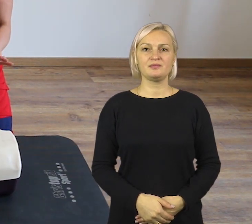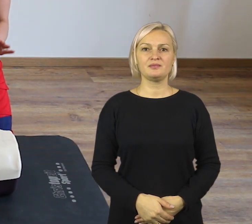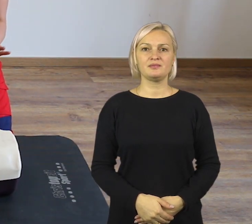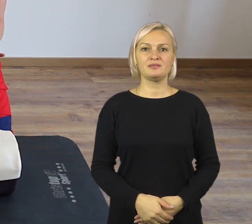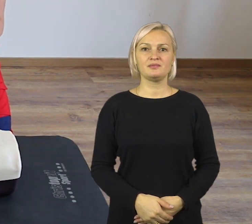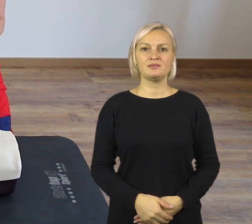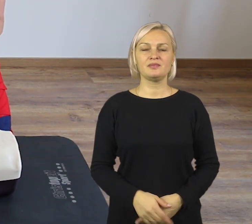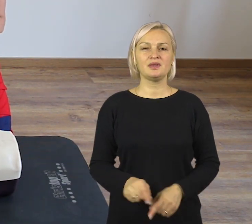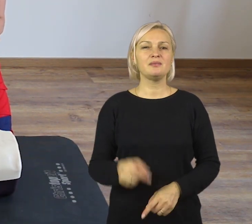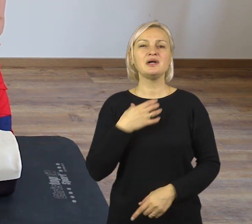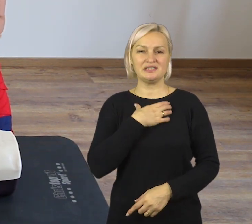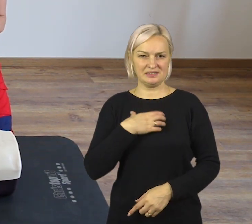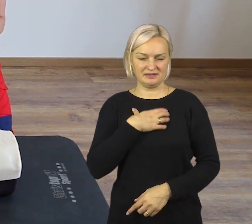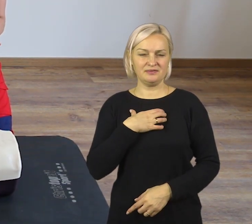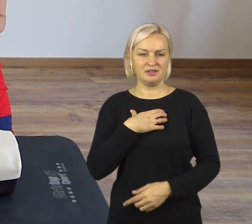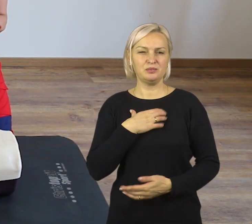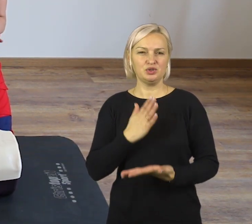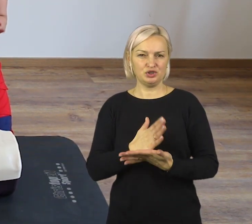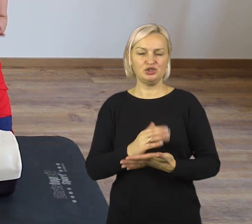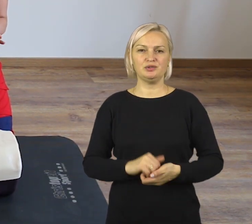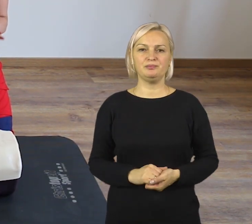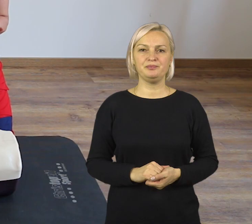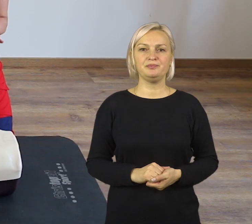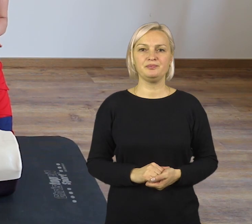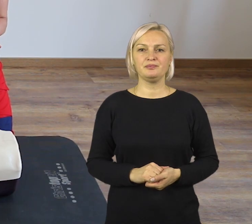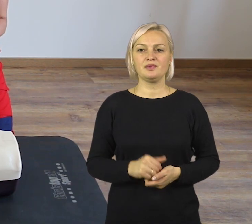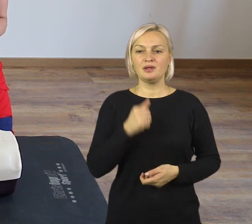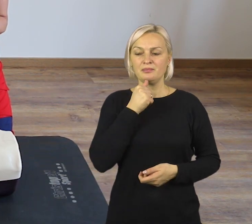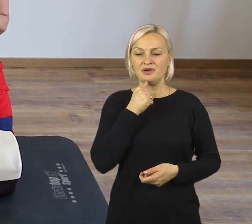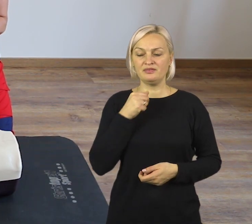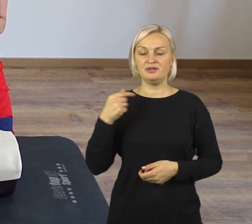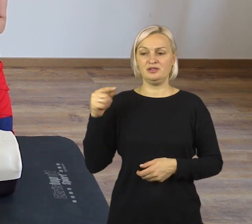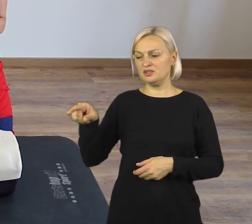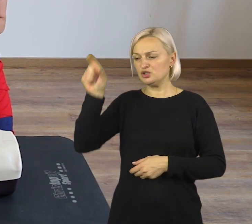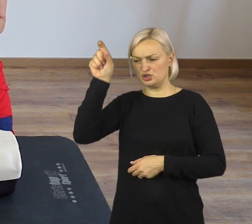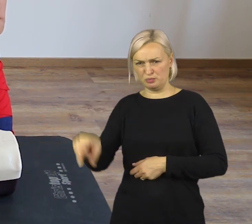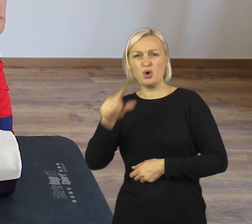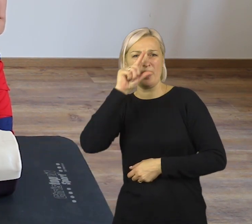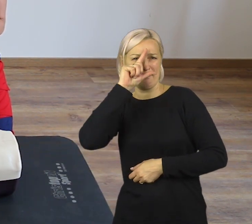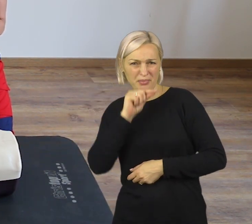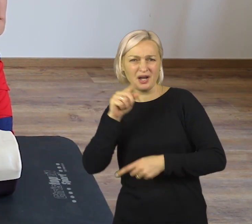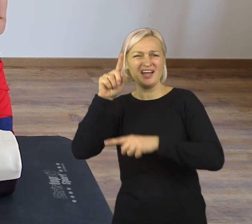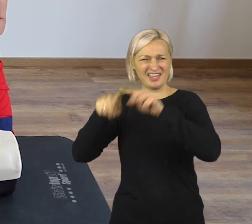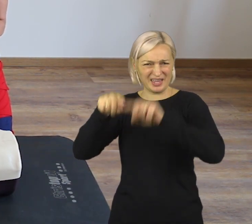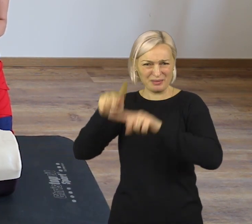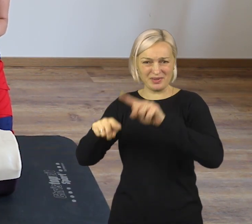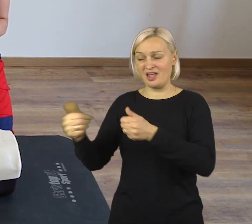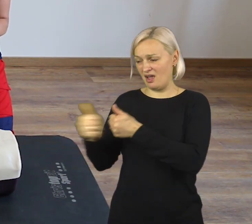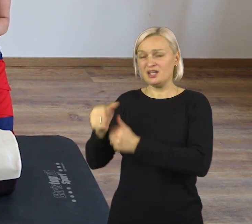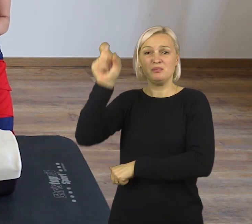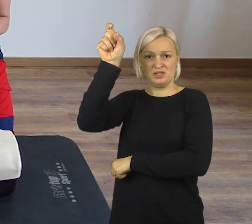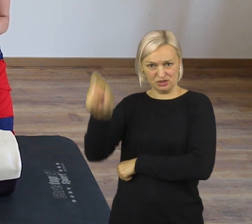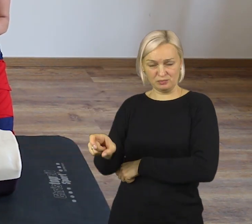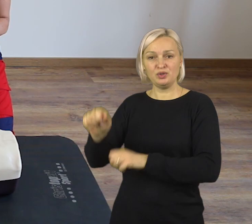Toliau, noriu akcentuoti tokį dalyką, kad jeigu jūs gaivinsite giminaitį, artimą žmogų, jūs